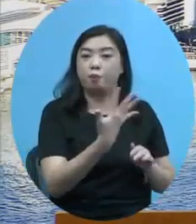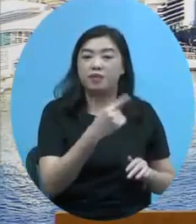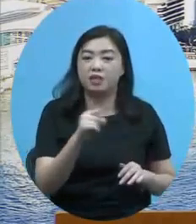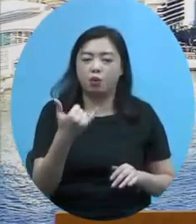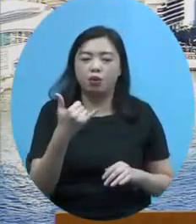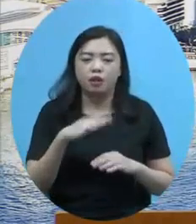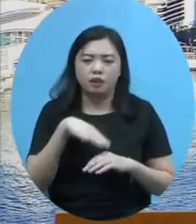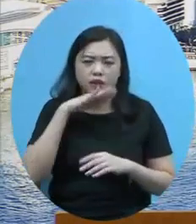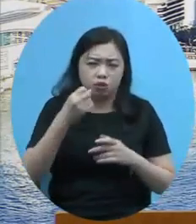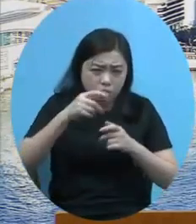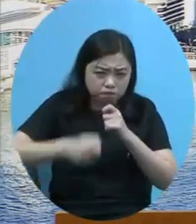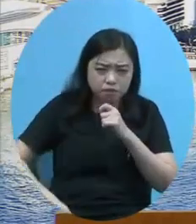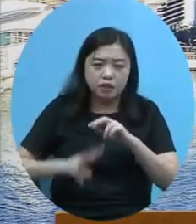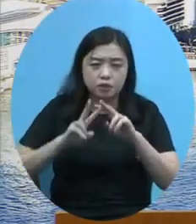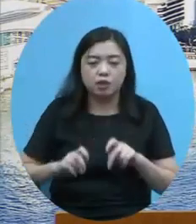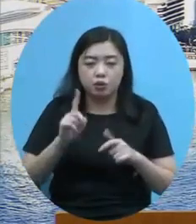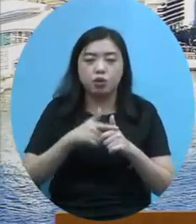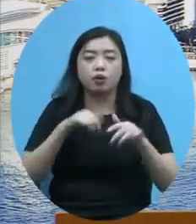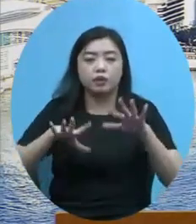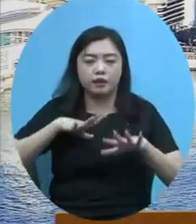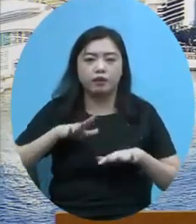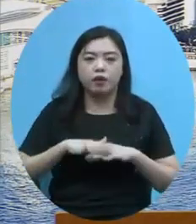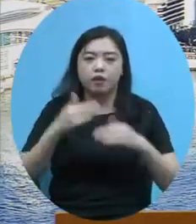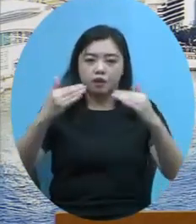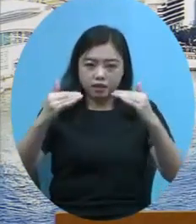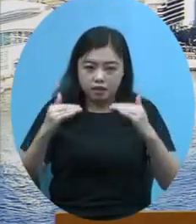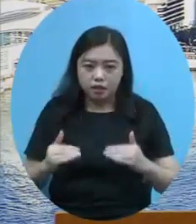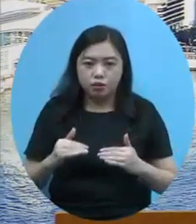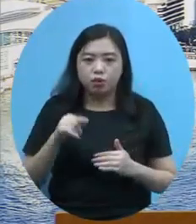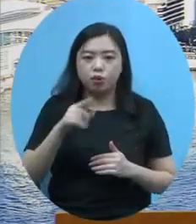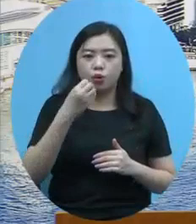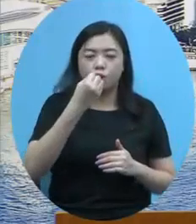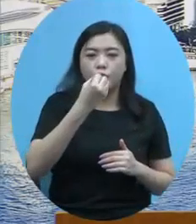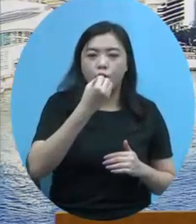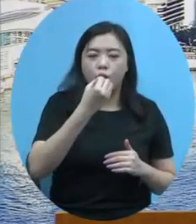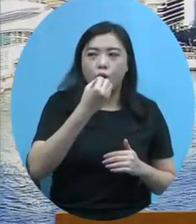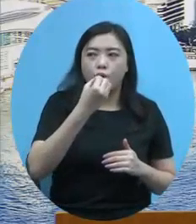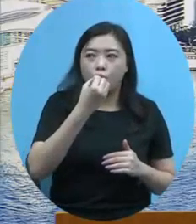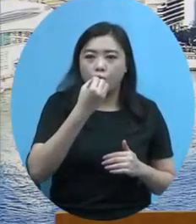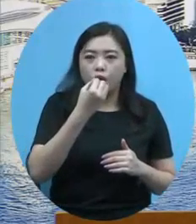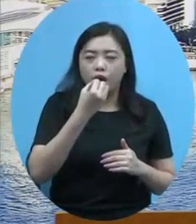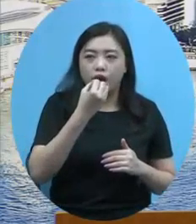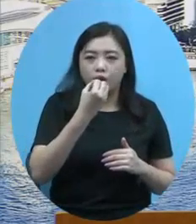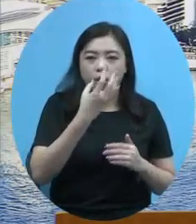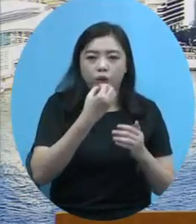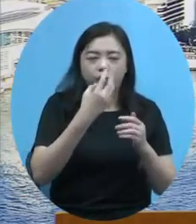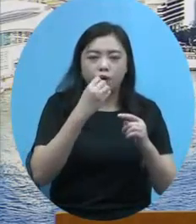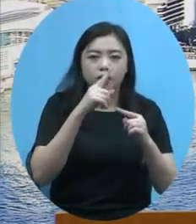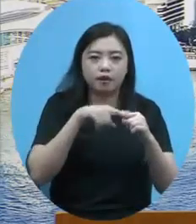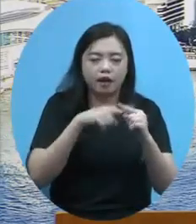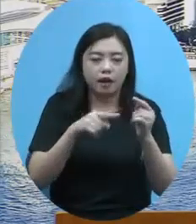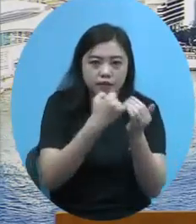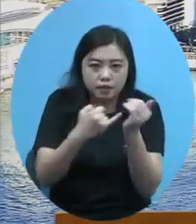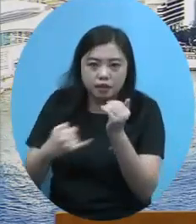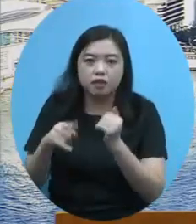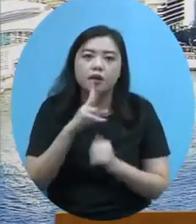步調查先了解得到。咁至於就係廣大嘅即時繁殖率咧，咁今日去到2啦，咁變咗半句話